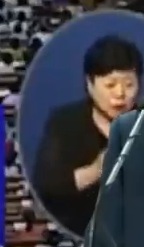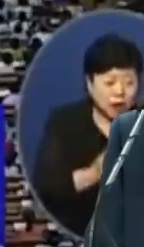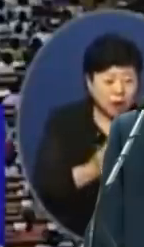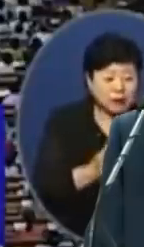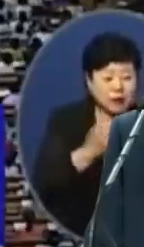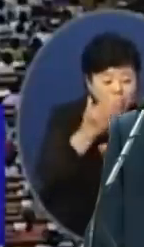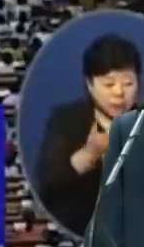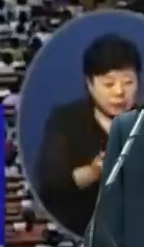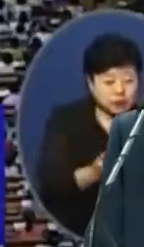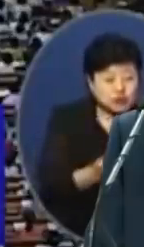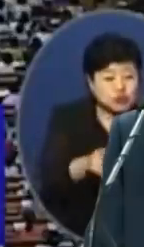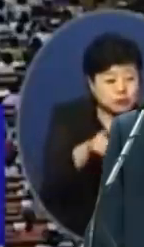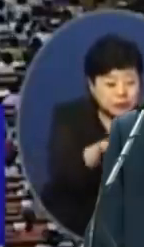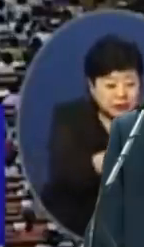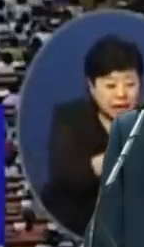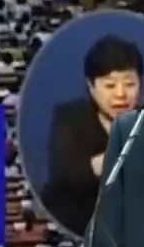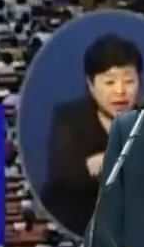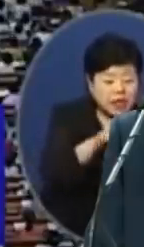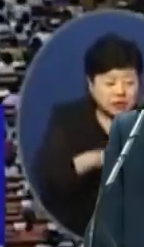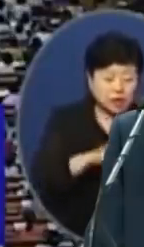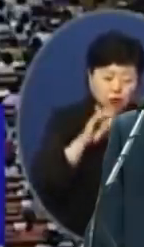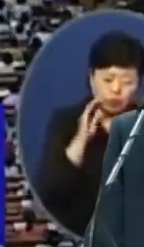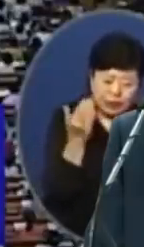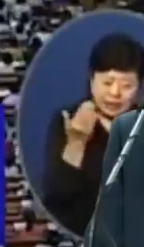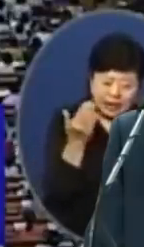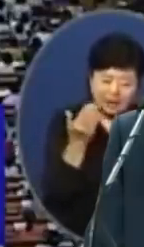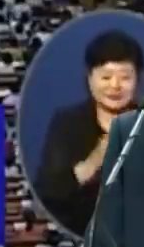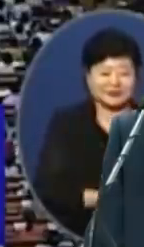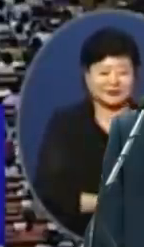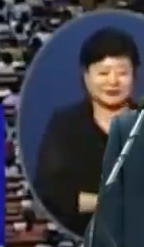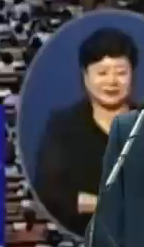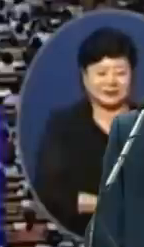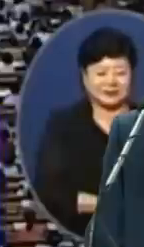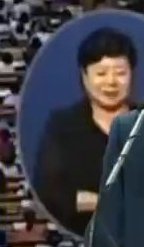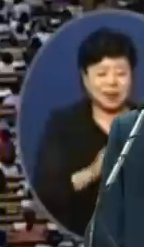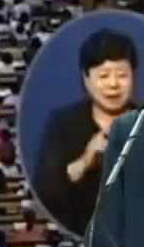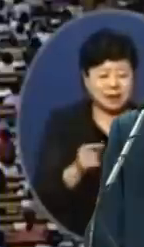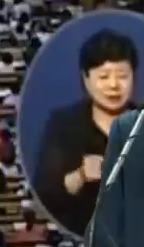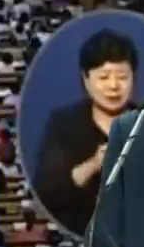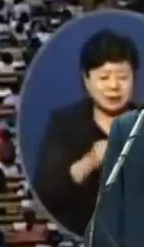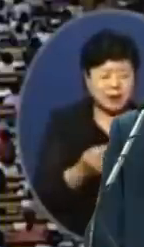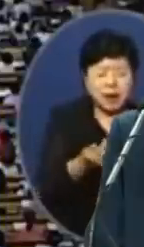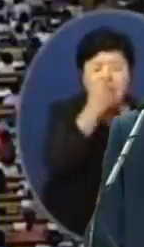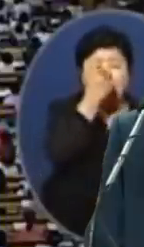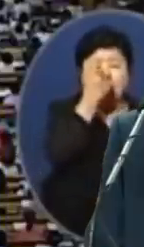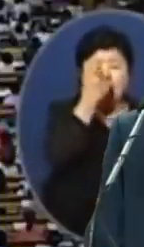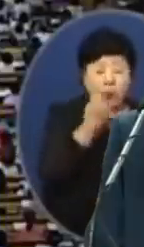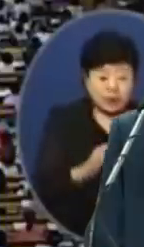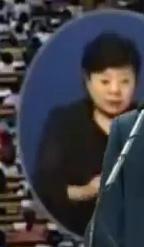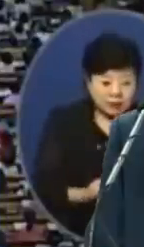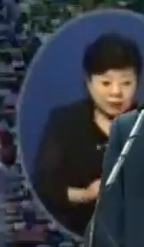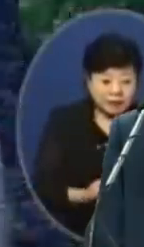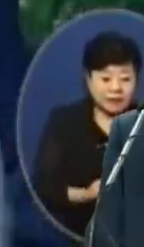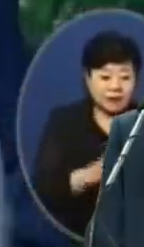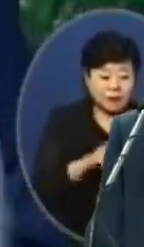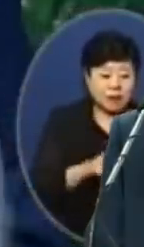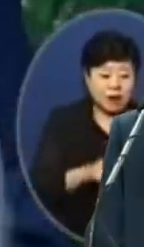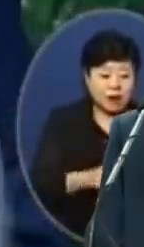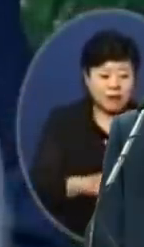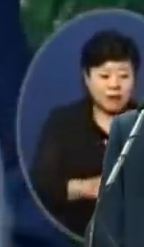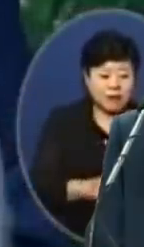것은 받은 줄로 믿으라. 그리하면 너희에게 그대로 되리라. 그 말씀이 성경에서 튀어나와서 자기 마음을